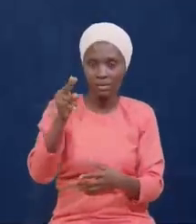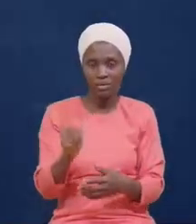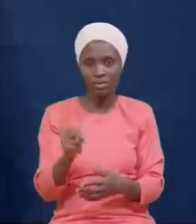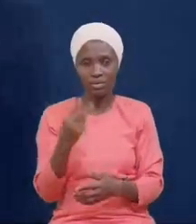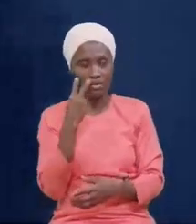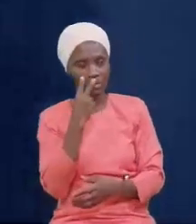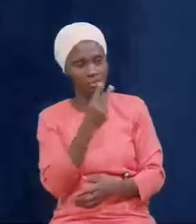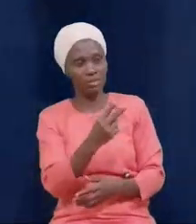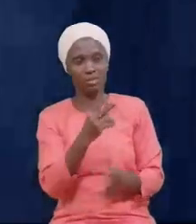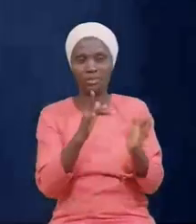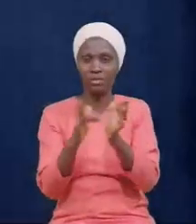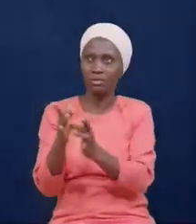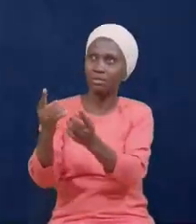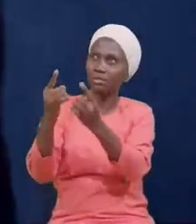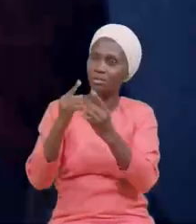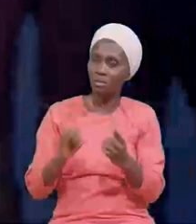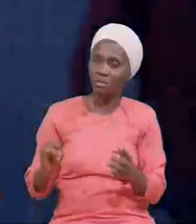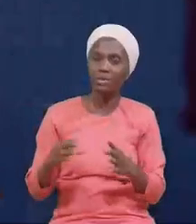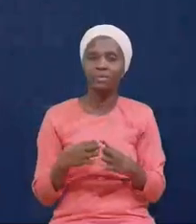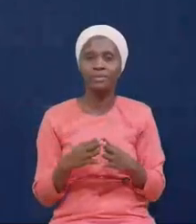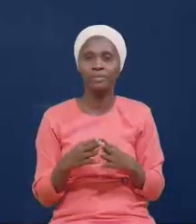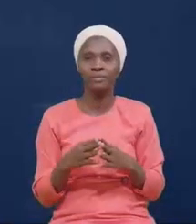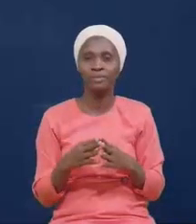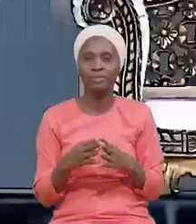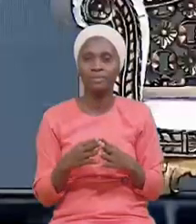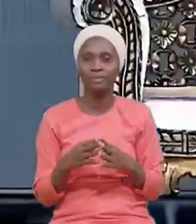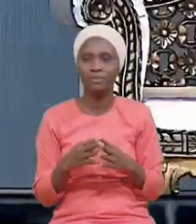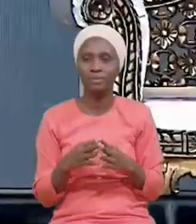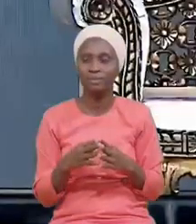Le lendemain, il vit Jésus venant à lui.